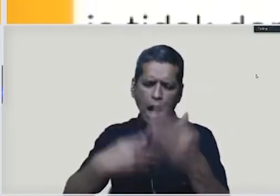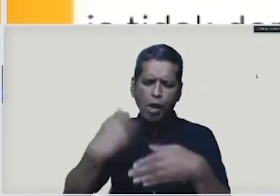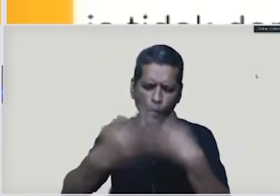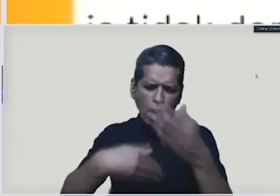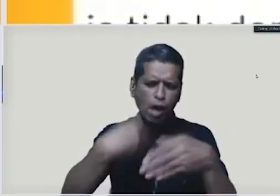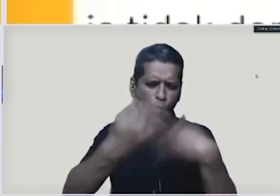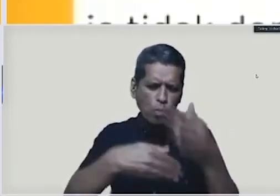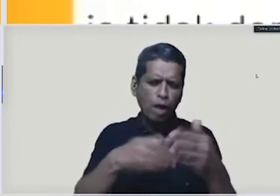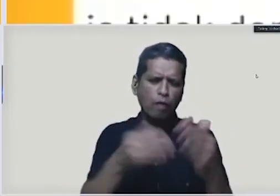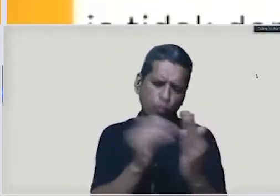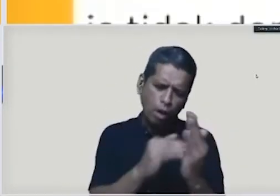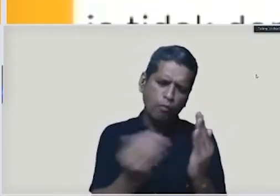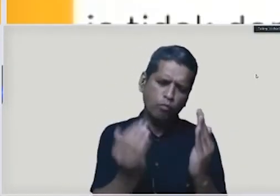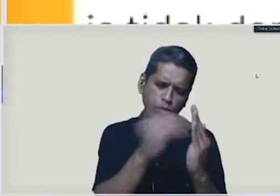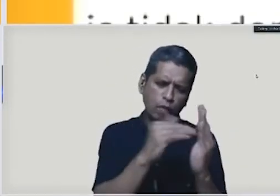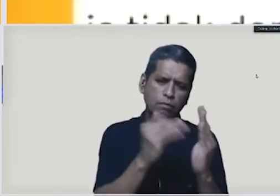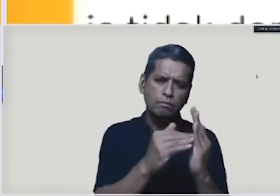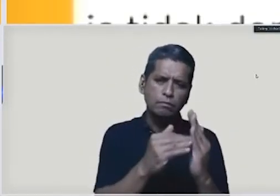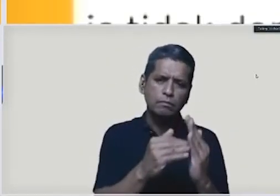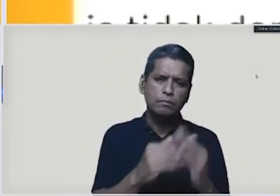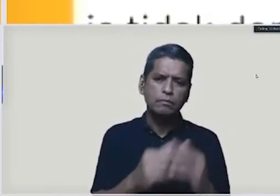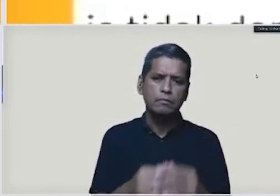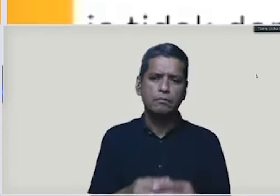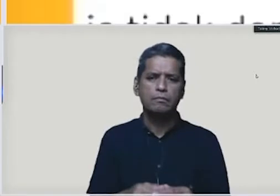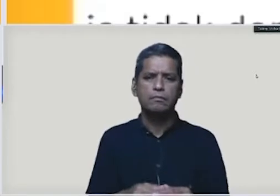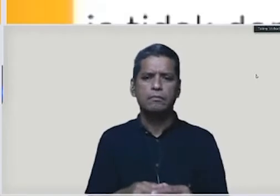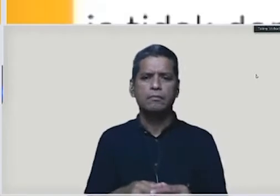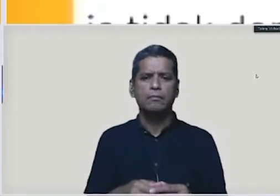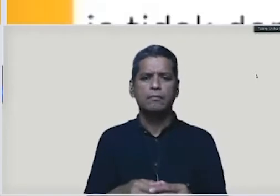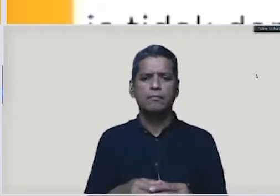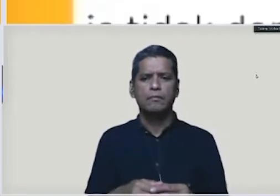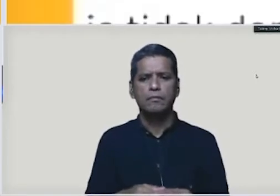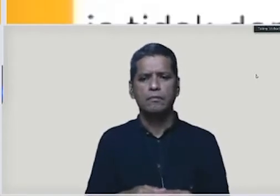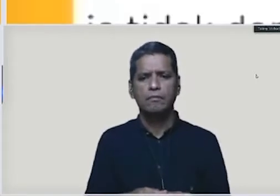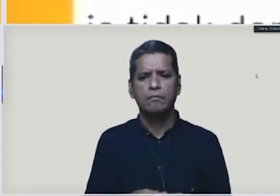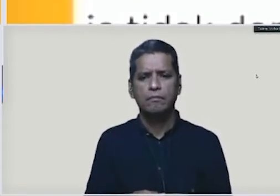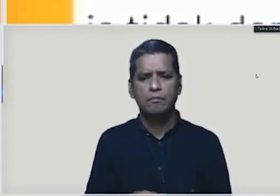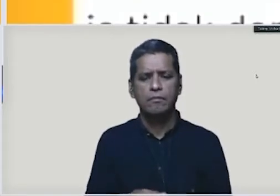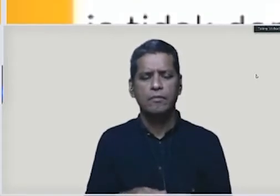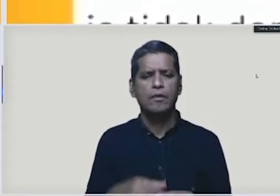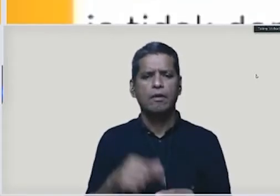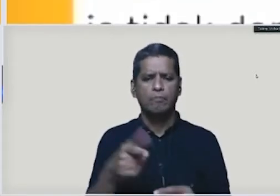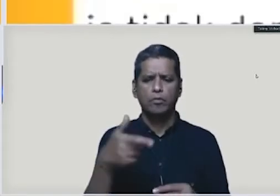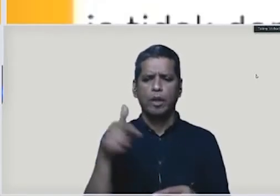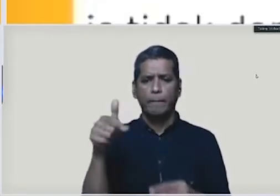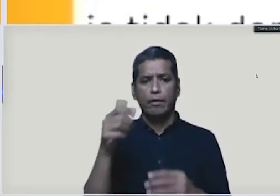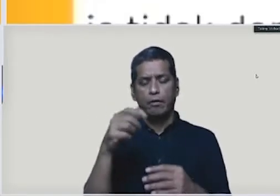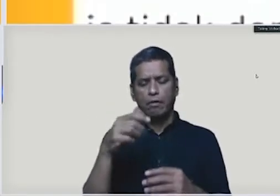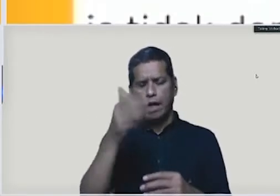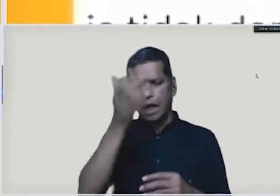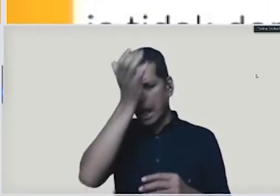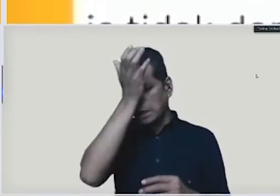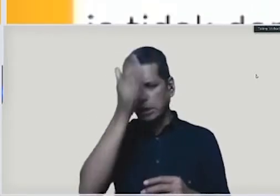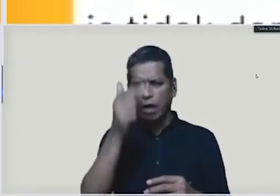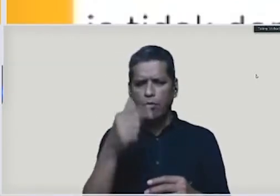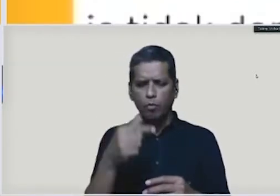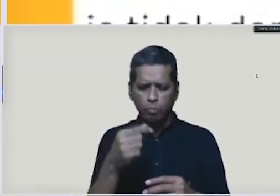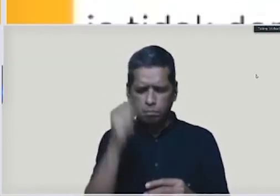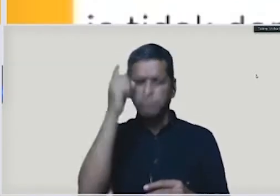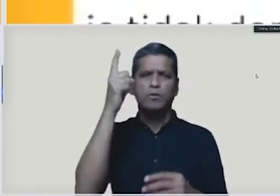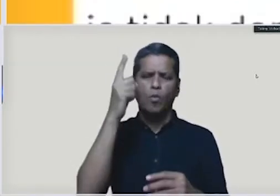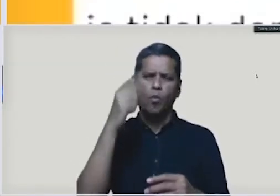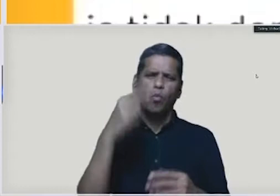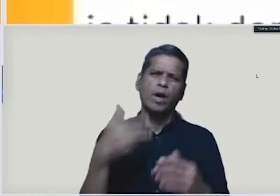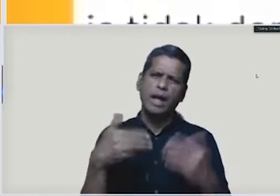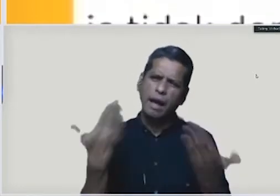Itulah sebabnya Kenapa dia gelisah karena dia tahu mimpi ini berulang-ulang datang kepada saya berarti